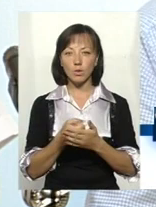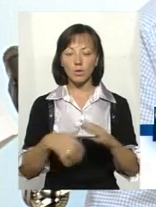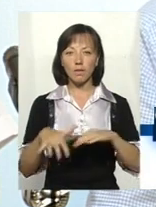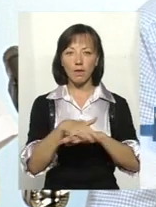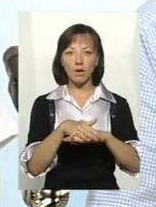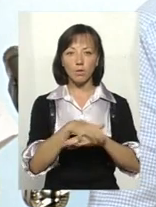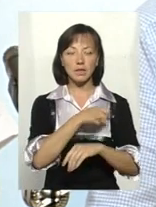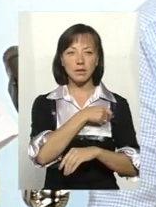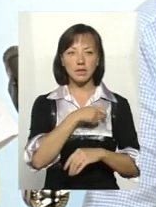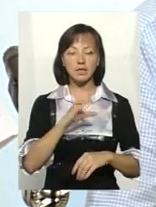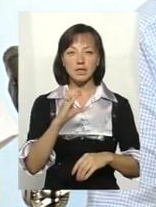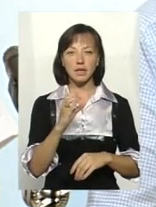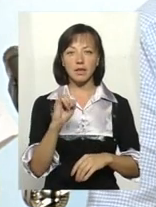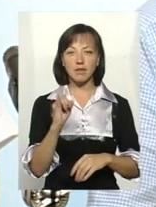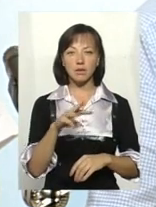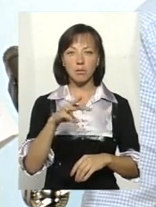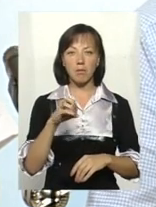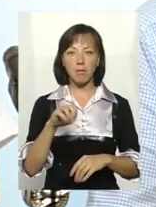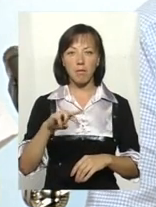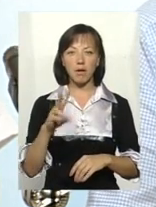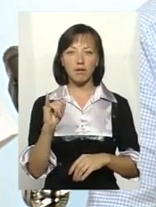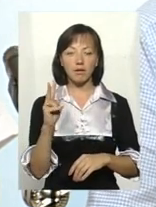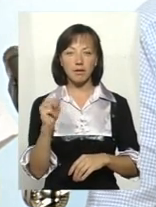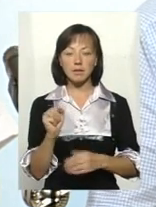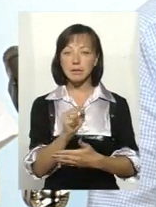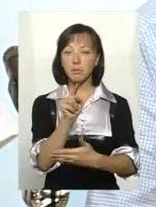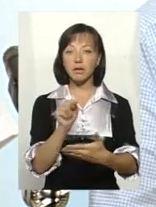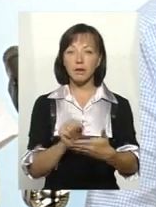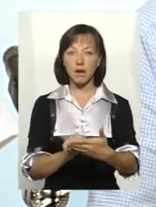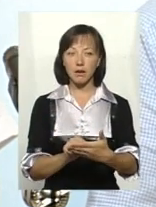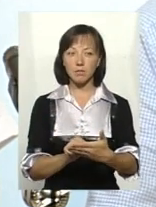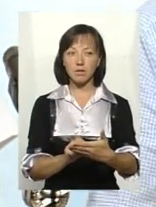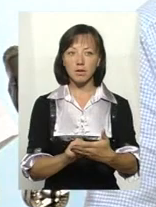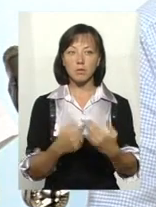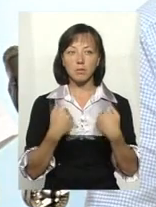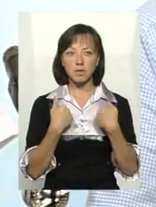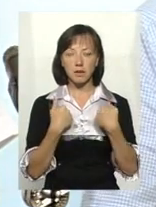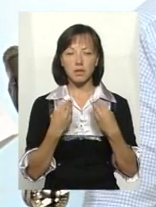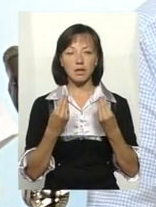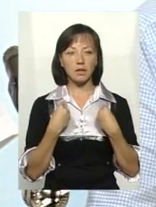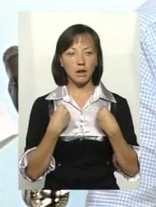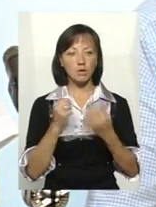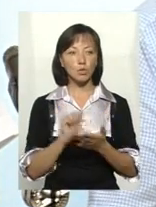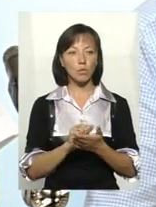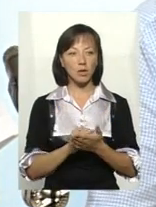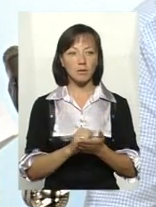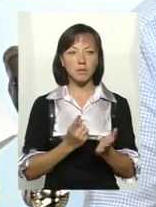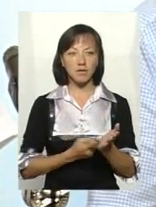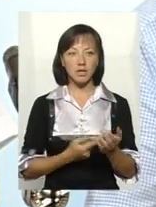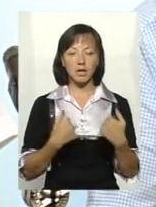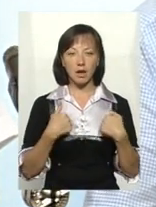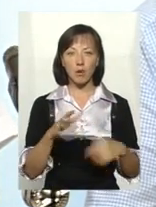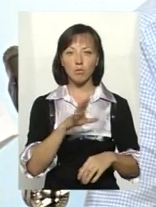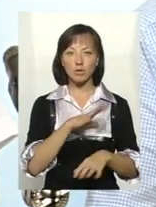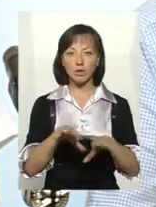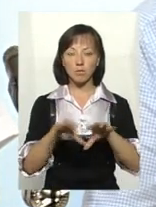депутата Сергія Івановича Мельника з запитанням, щоб мені надали документи, які підтверджують, що я, будучи на